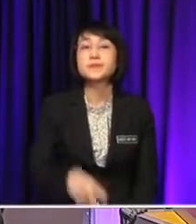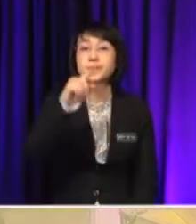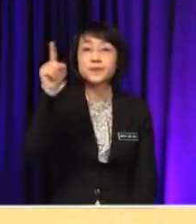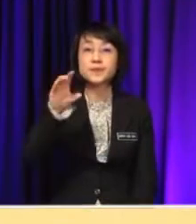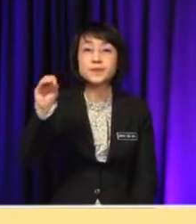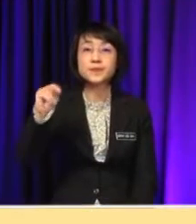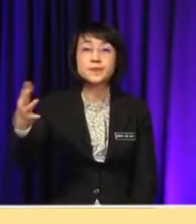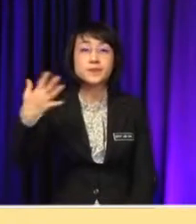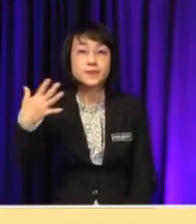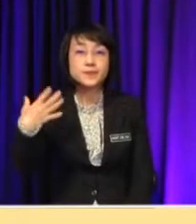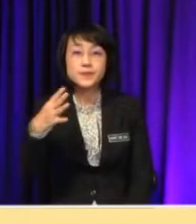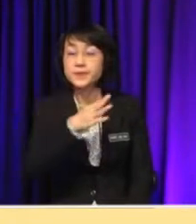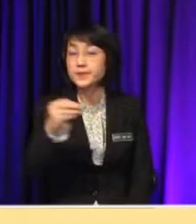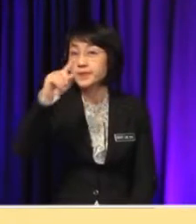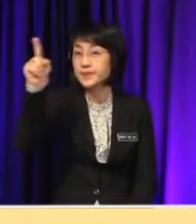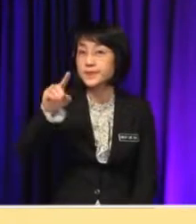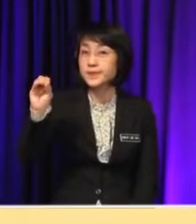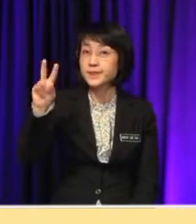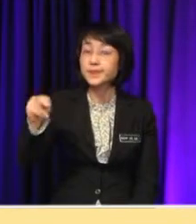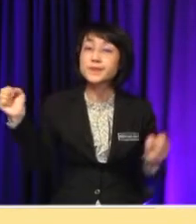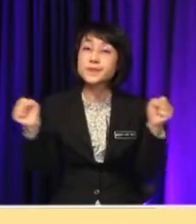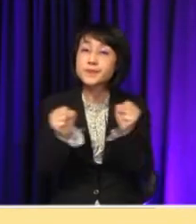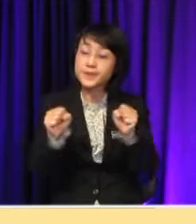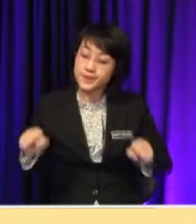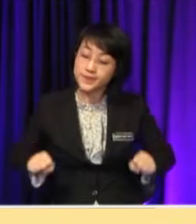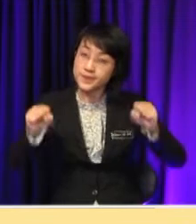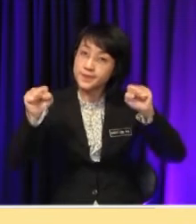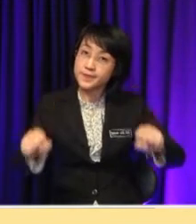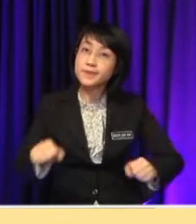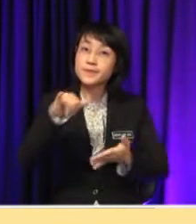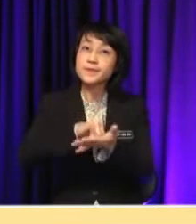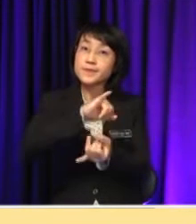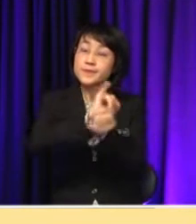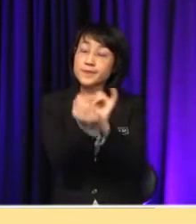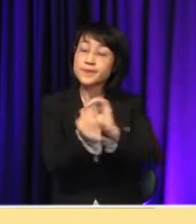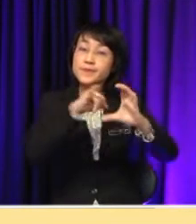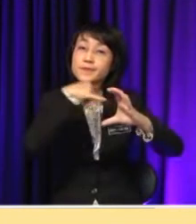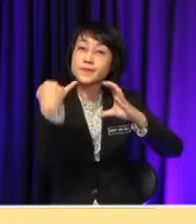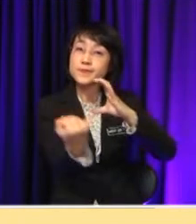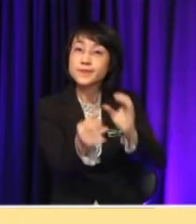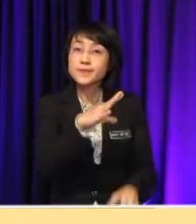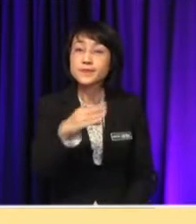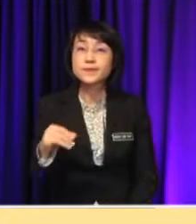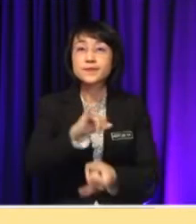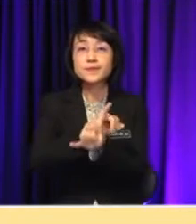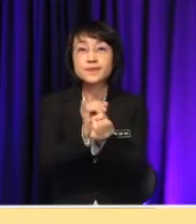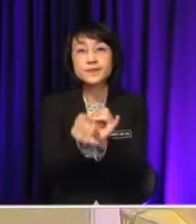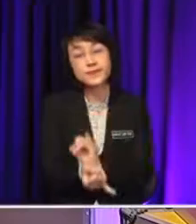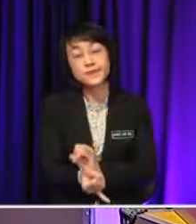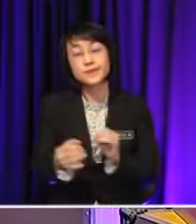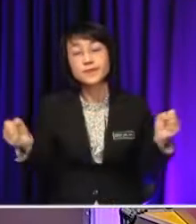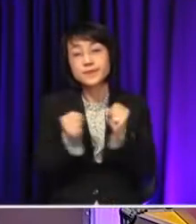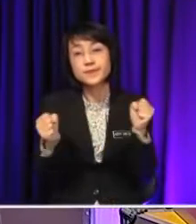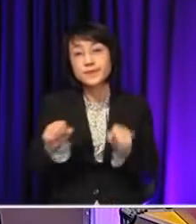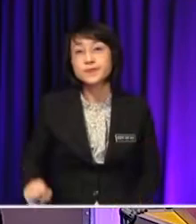Zoom sejuk sederhana oke itu iklim katsiwa dan iklim sejuk sederhana pantai barat oke